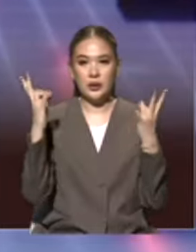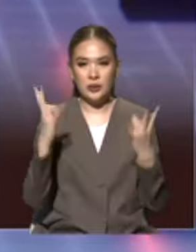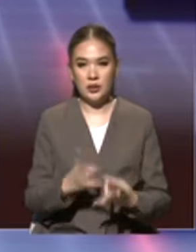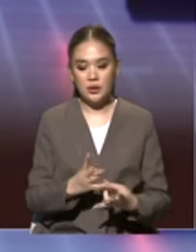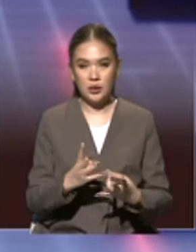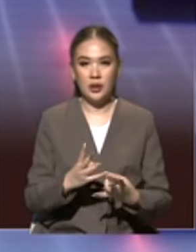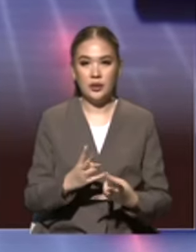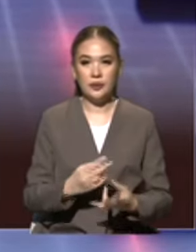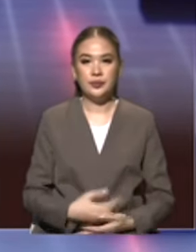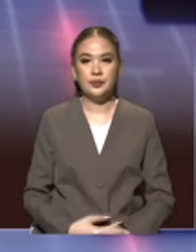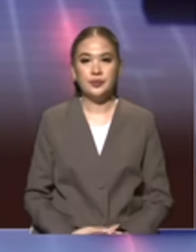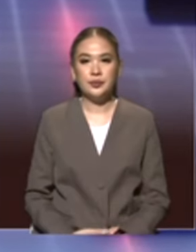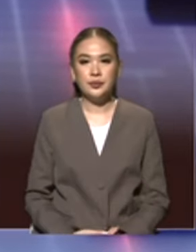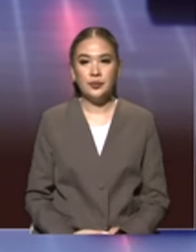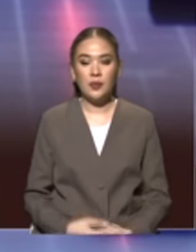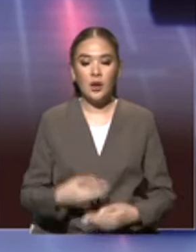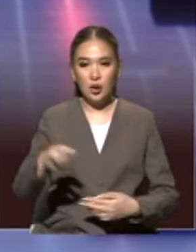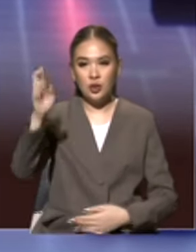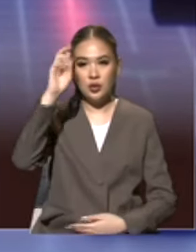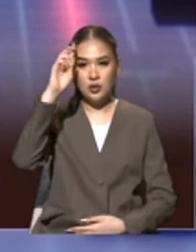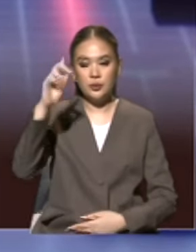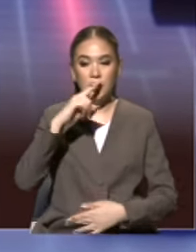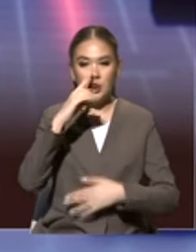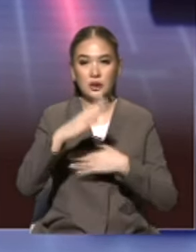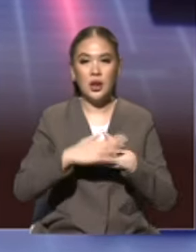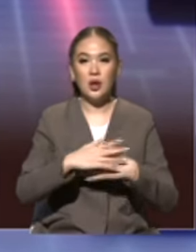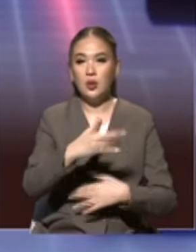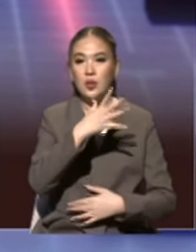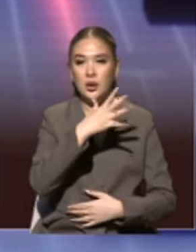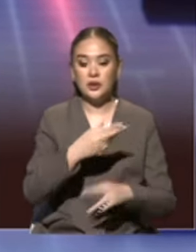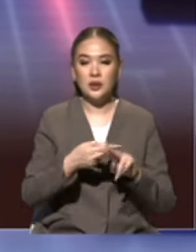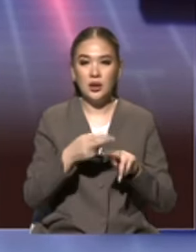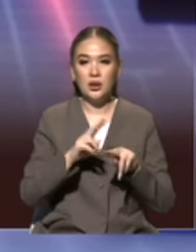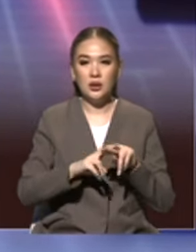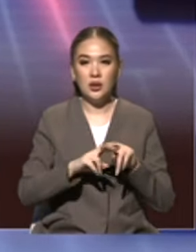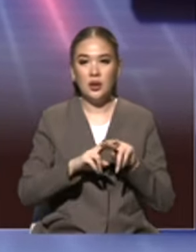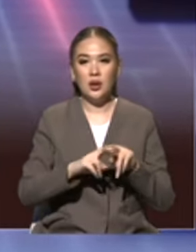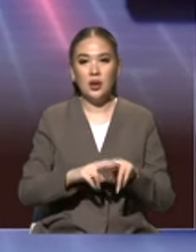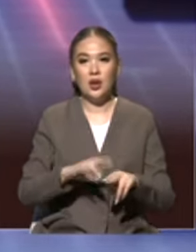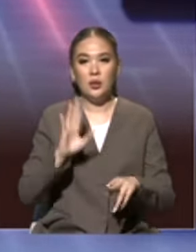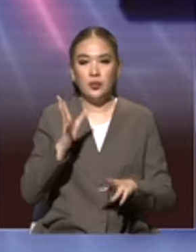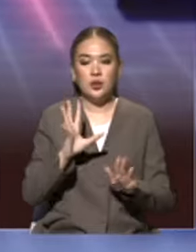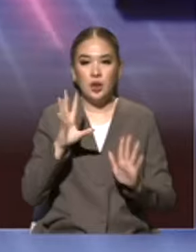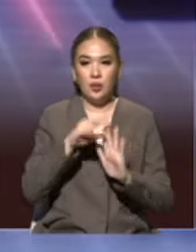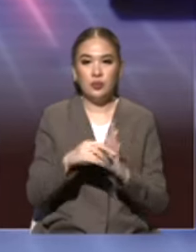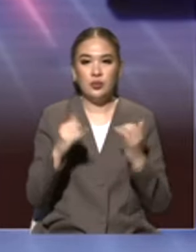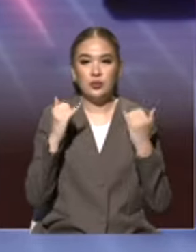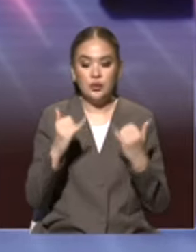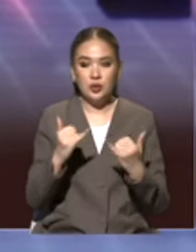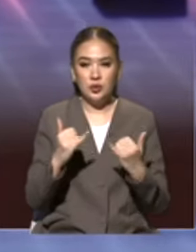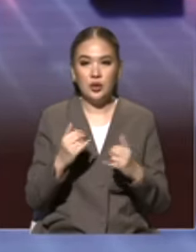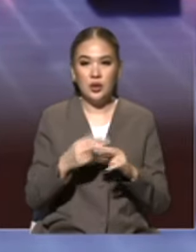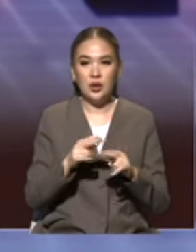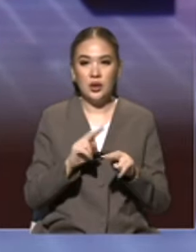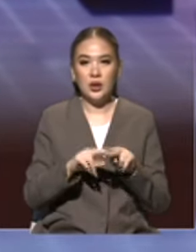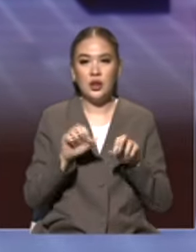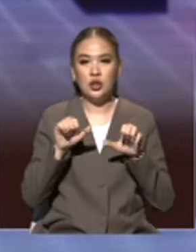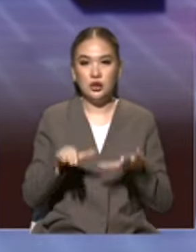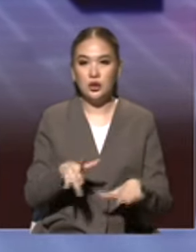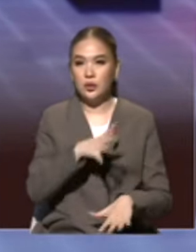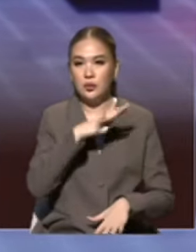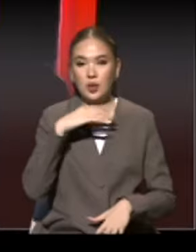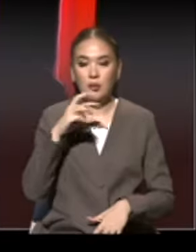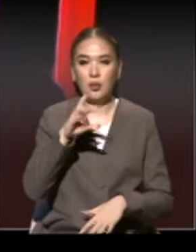алып тастай аламыз ба? Үкімет алдағы уақытта түйені түгімен, биені бүгімен жұтатын алпауыт монополистермен